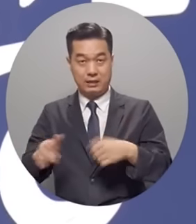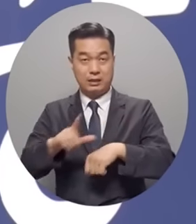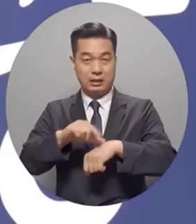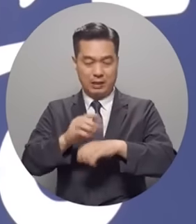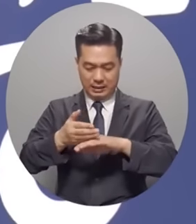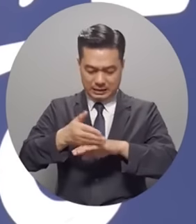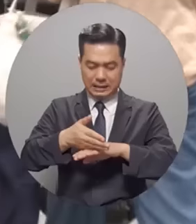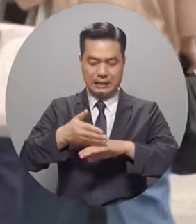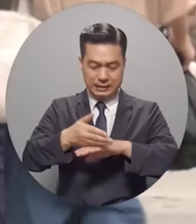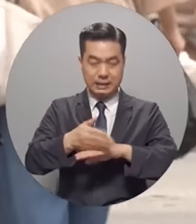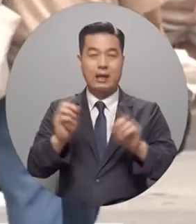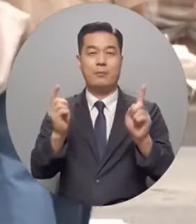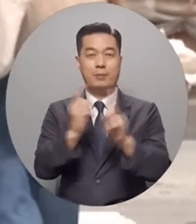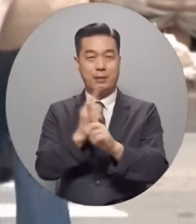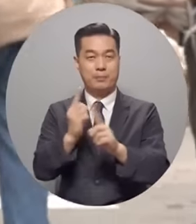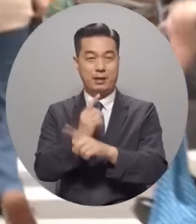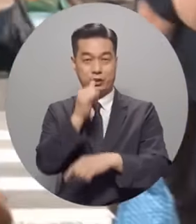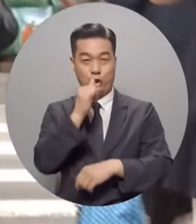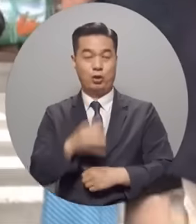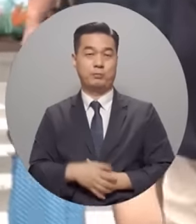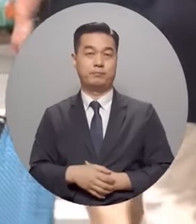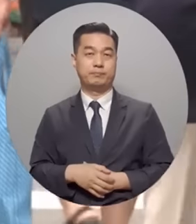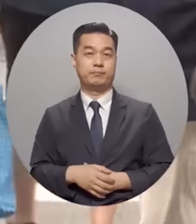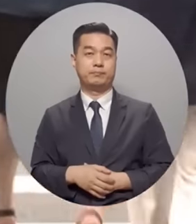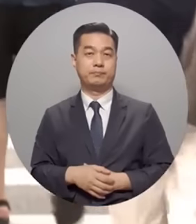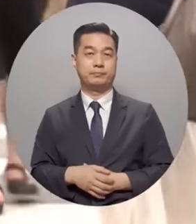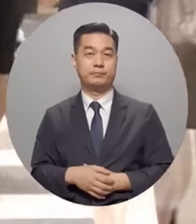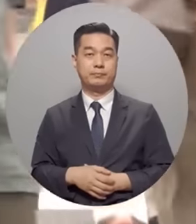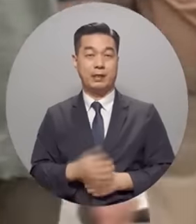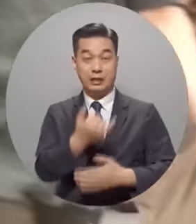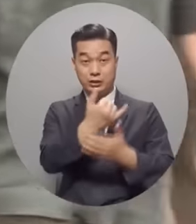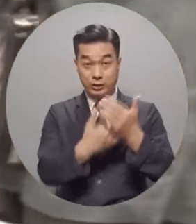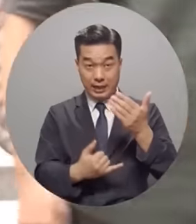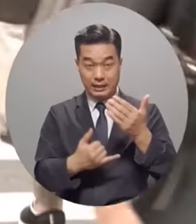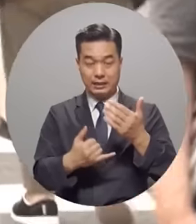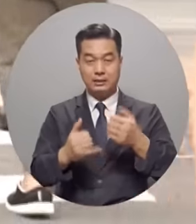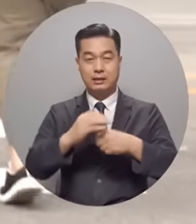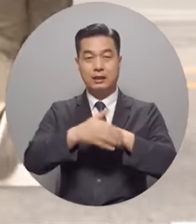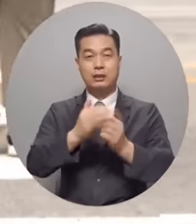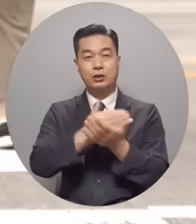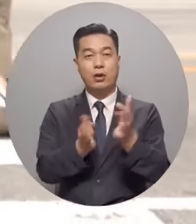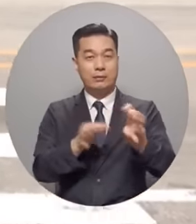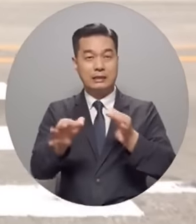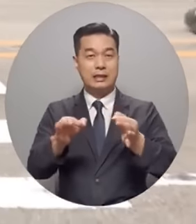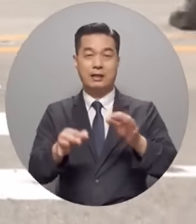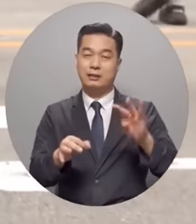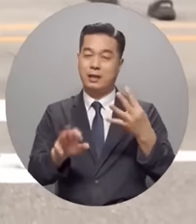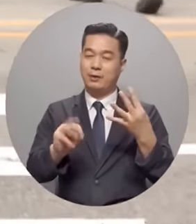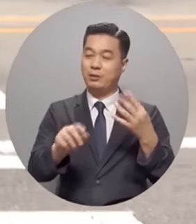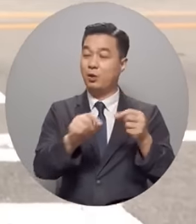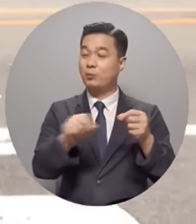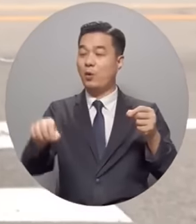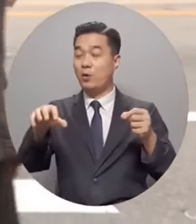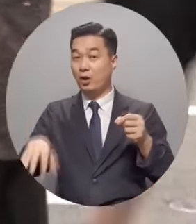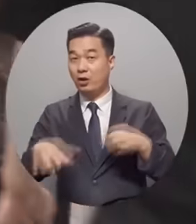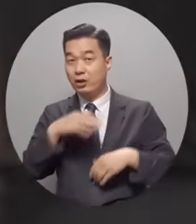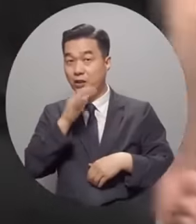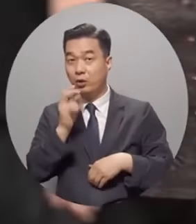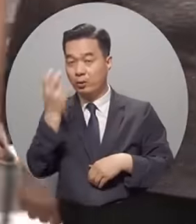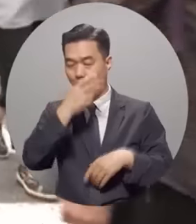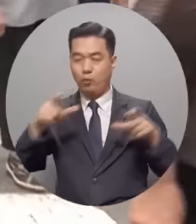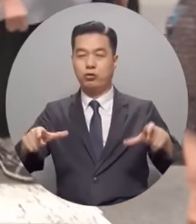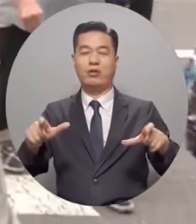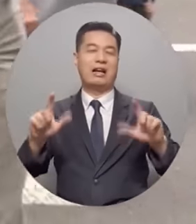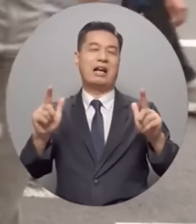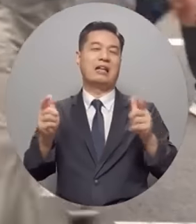중입니다. 이곳은 청량리 청과물시장에서 약 400m 정도 떨어진 한 신호등입니다. 하지만 이곳은 노인 보호구역이